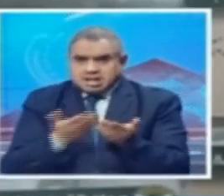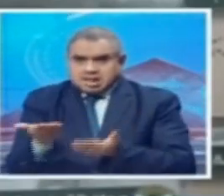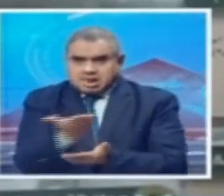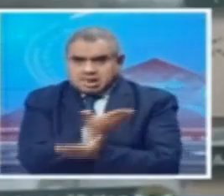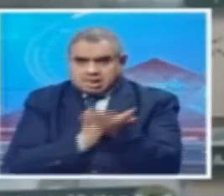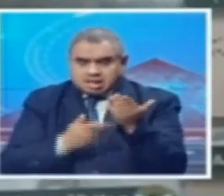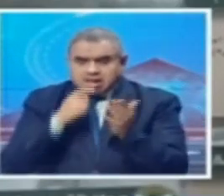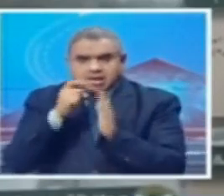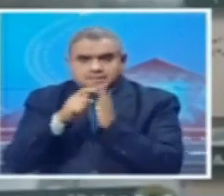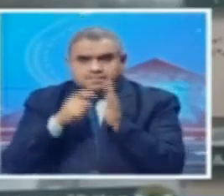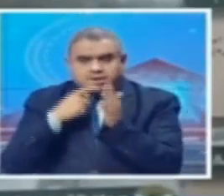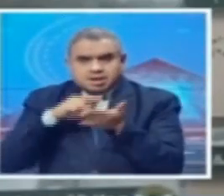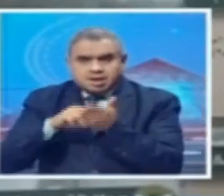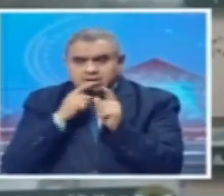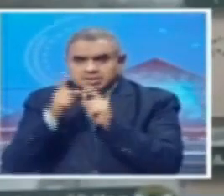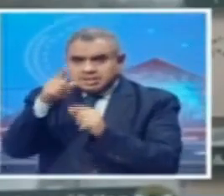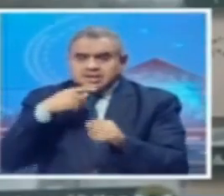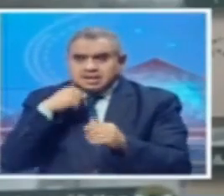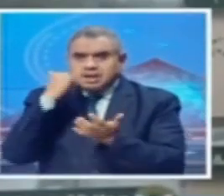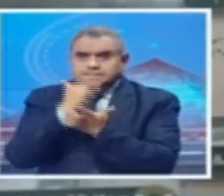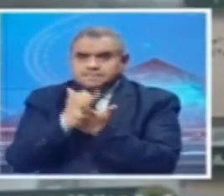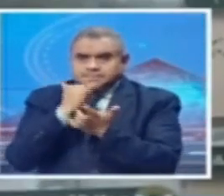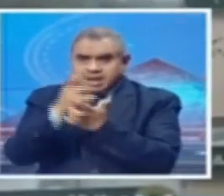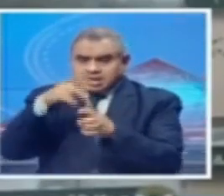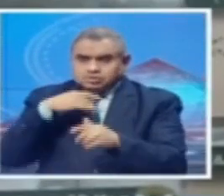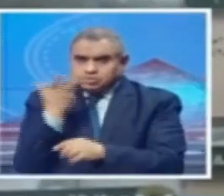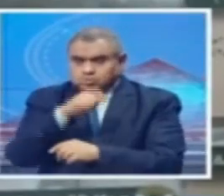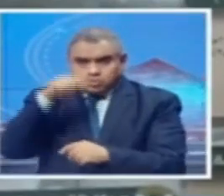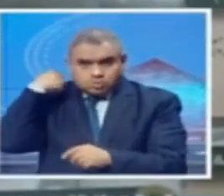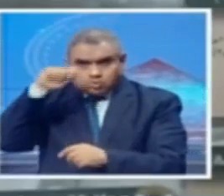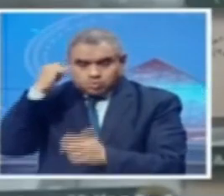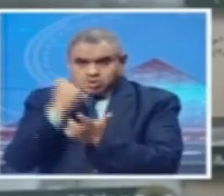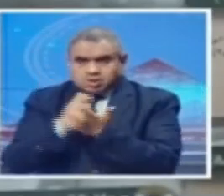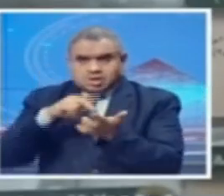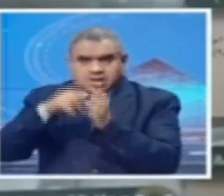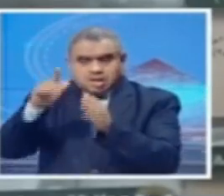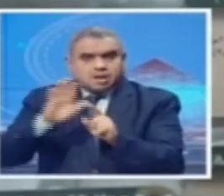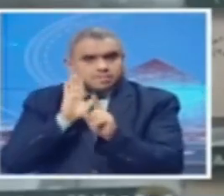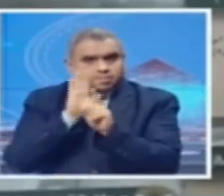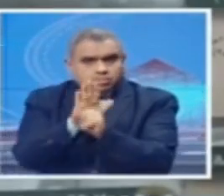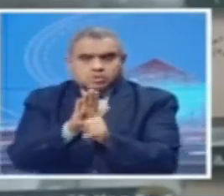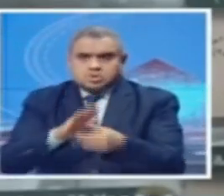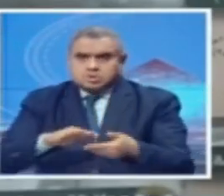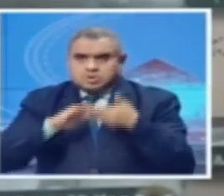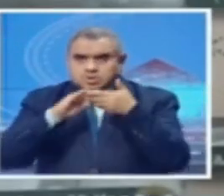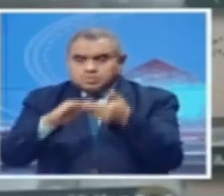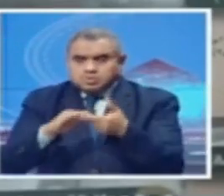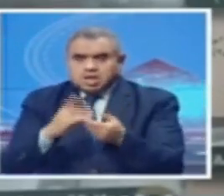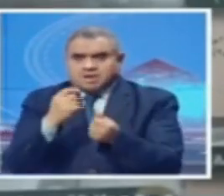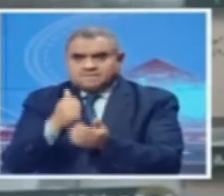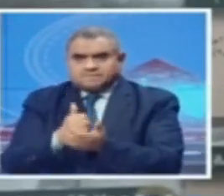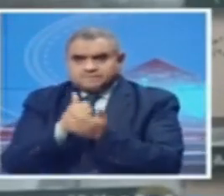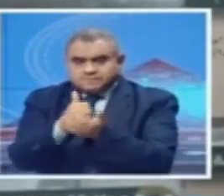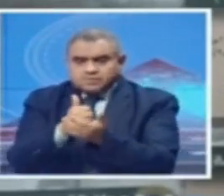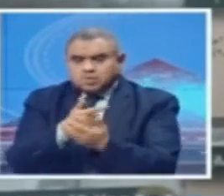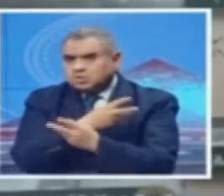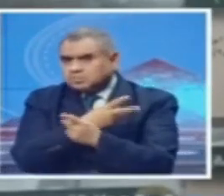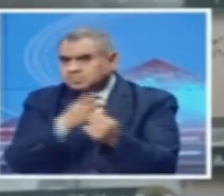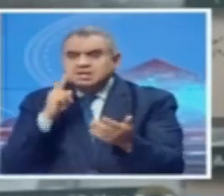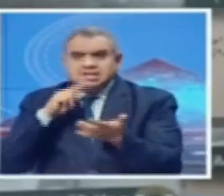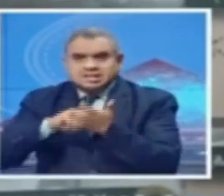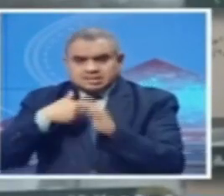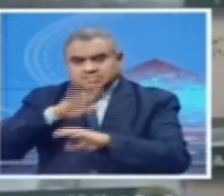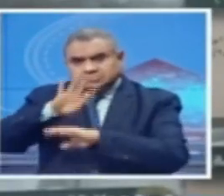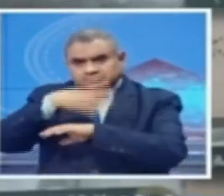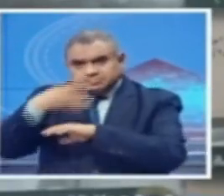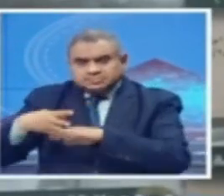الدور اللي ممكن يقدمه الجهاز في مساعدتهم، الخدمات اللي ممكن نقدمها، خدمات المالية، الخدمات غير المالية،